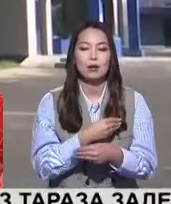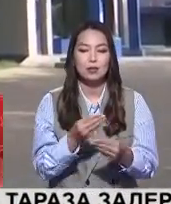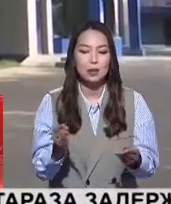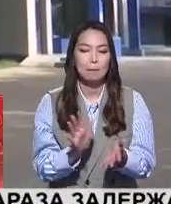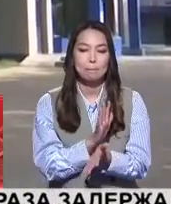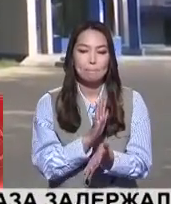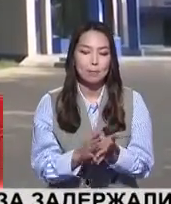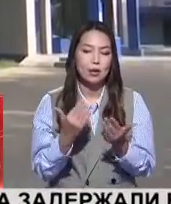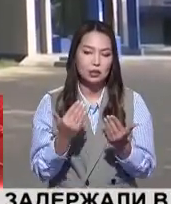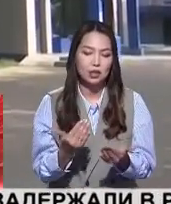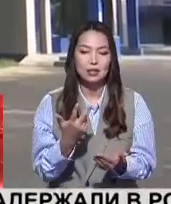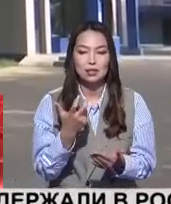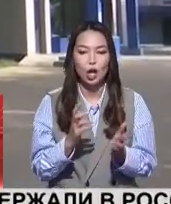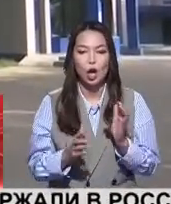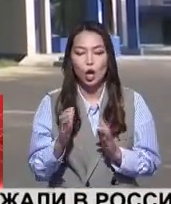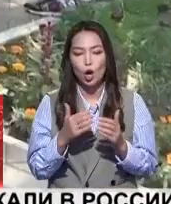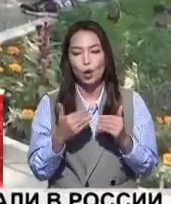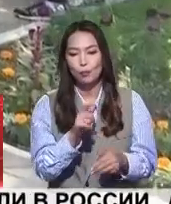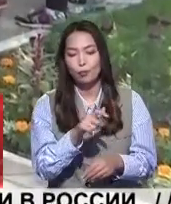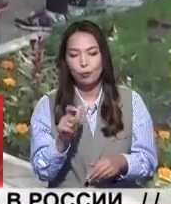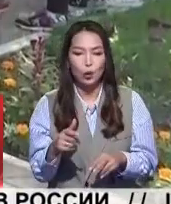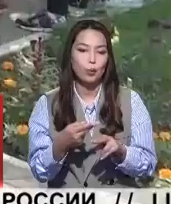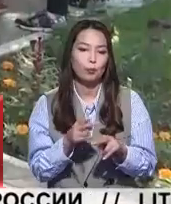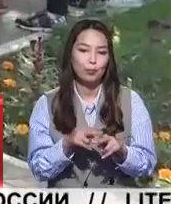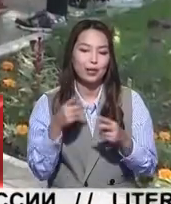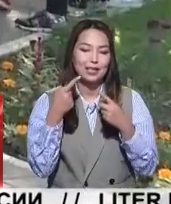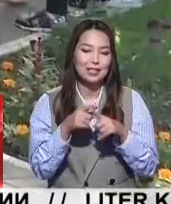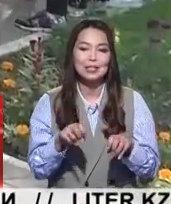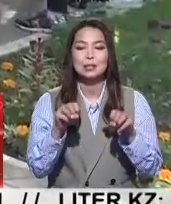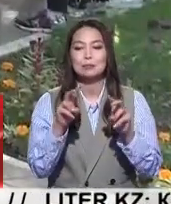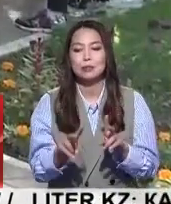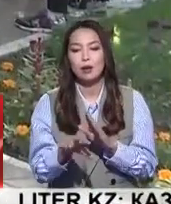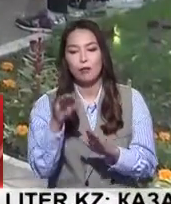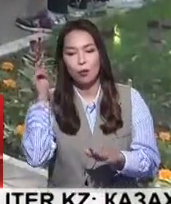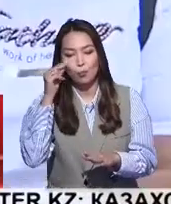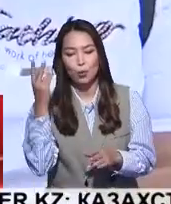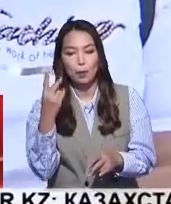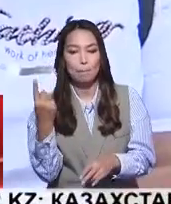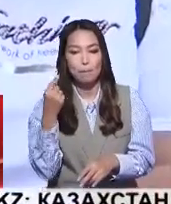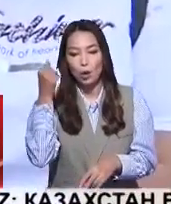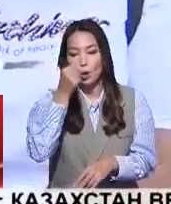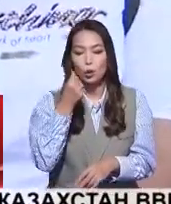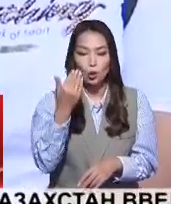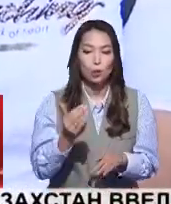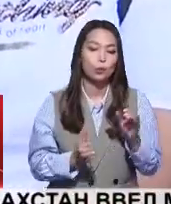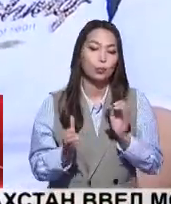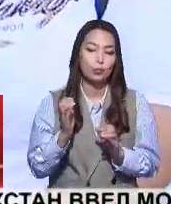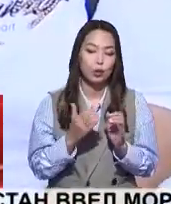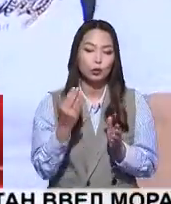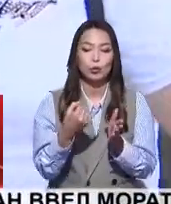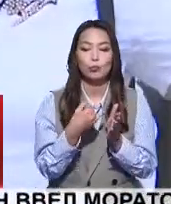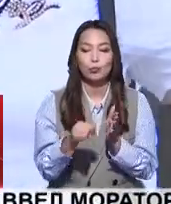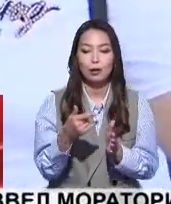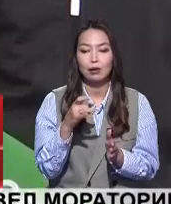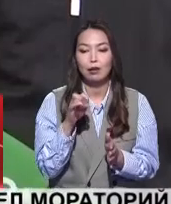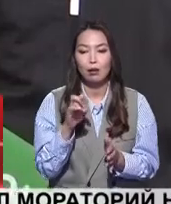зачислили 300 абитуриентов. Молодые люди должны были изучать технические специальности. Но после первого года 107 студентов отчислили, гранта они